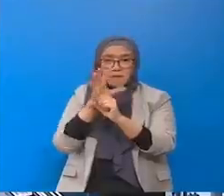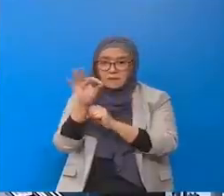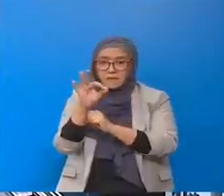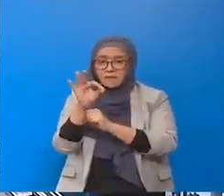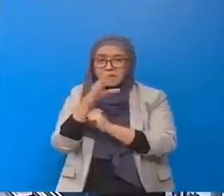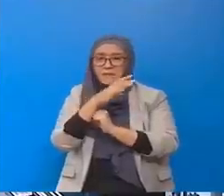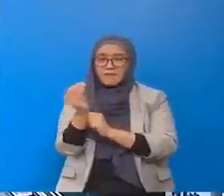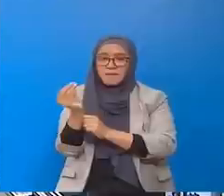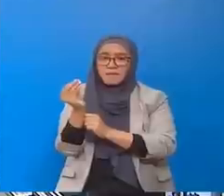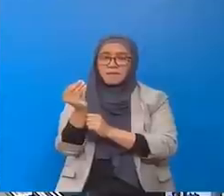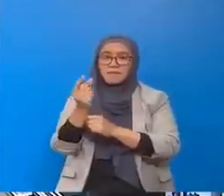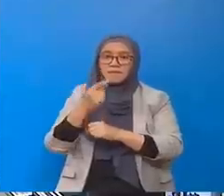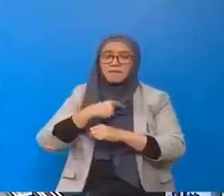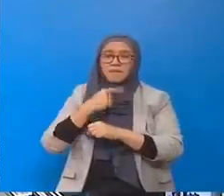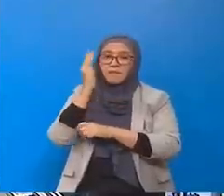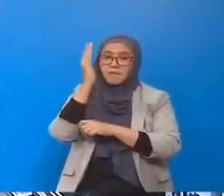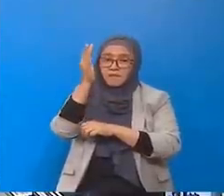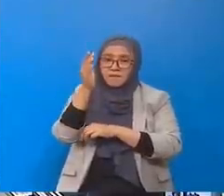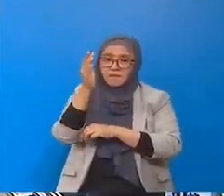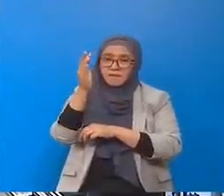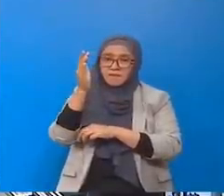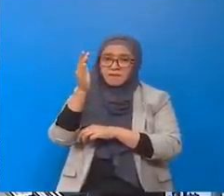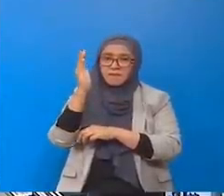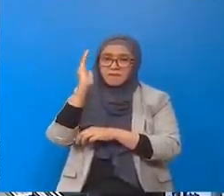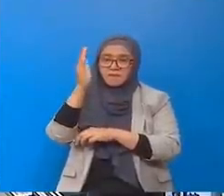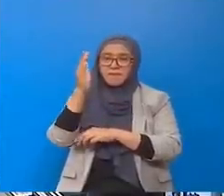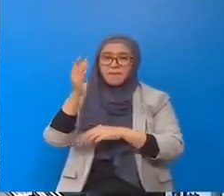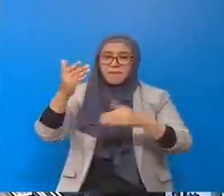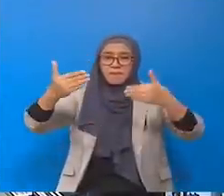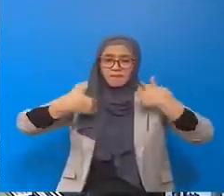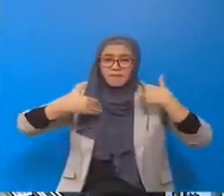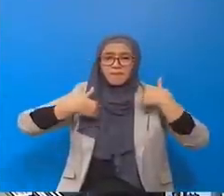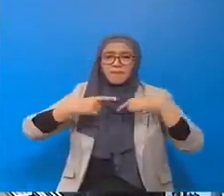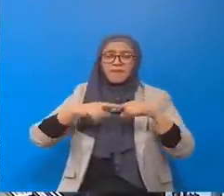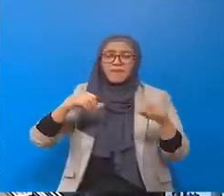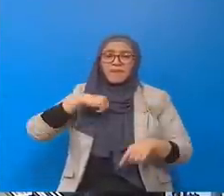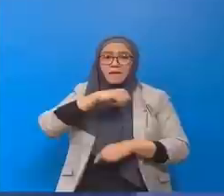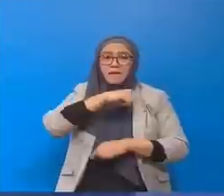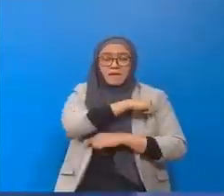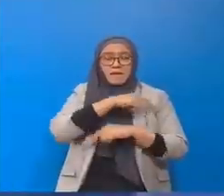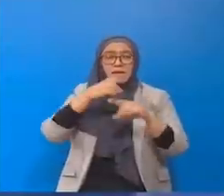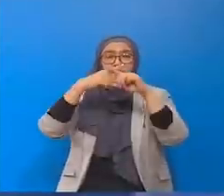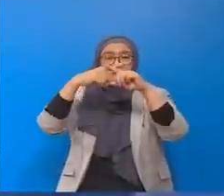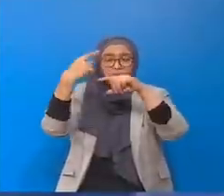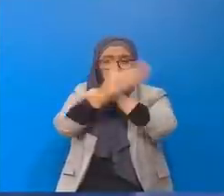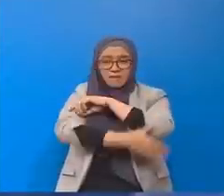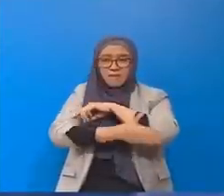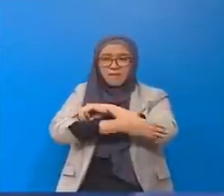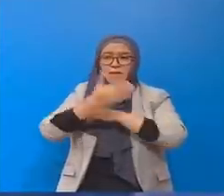dan dijangkau dijangkau ada ahli Dewa negara yang